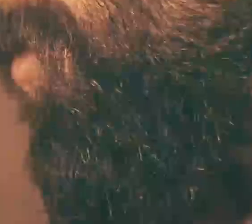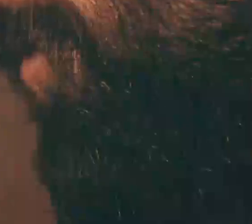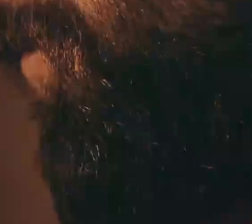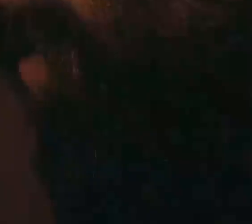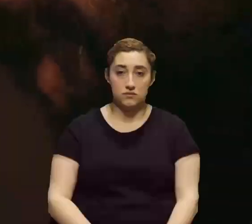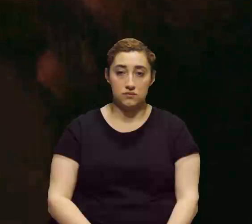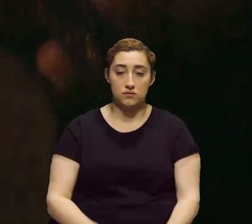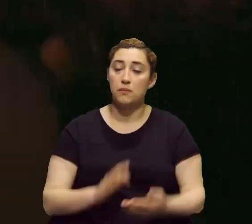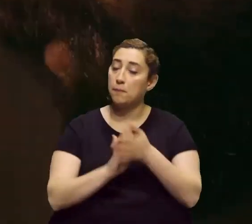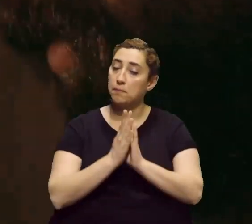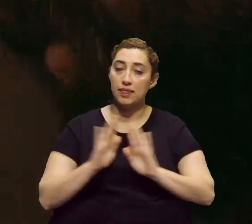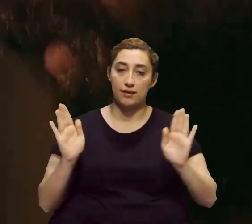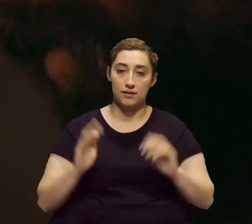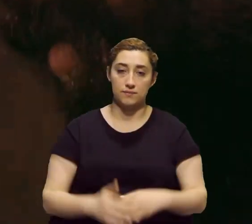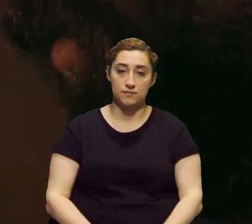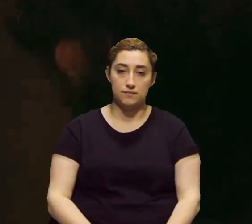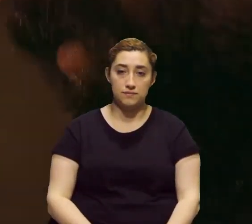hatırlıyor. Bitti.